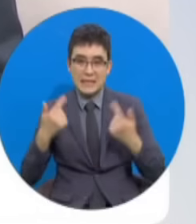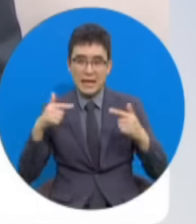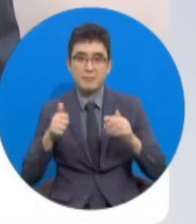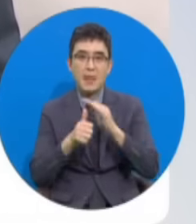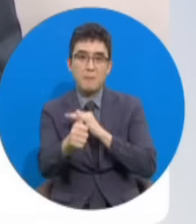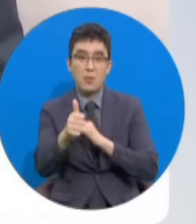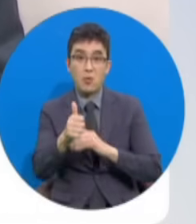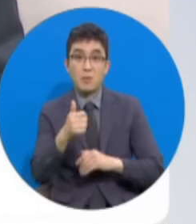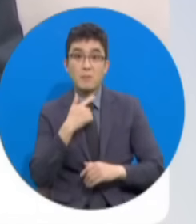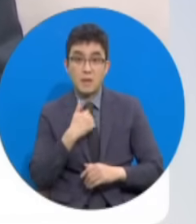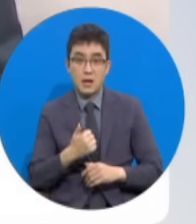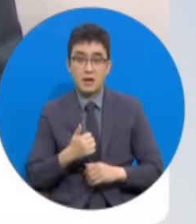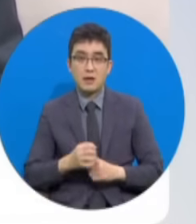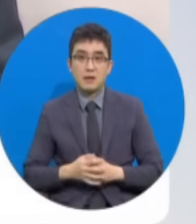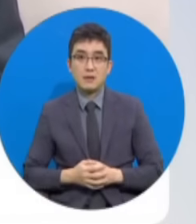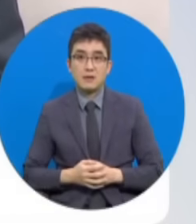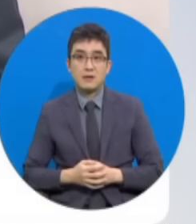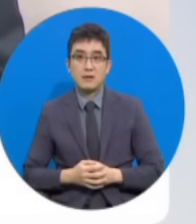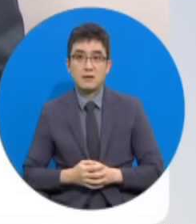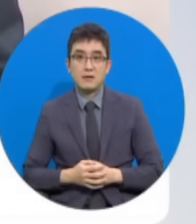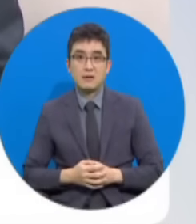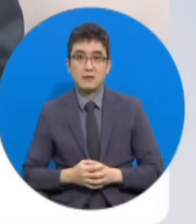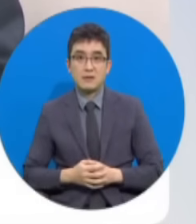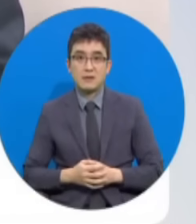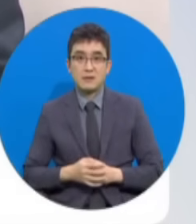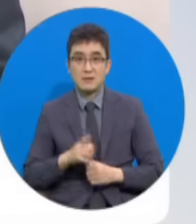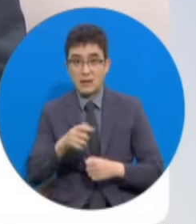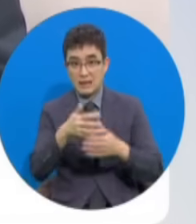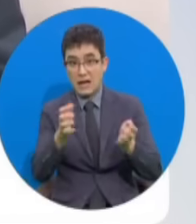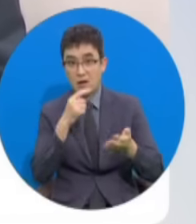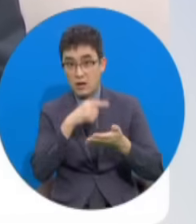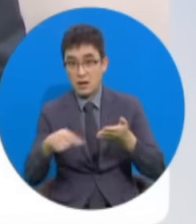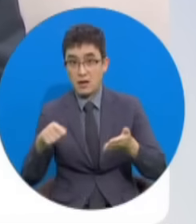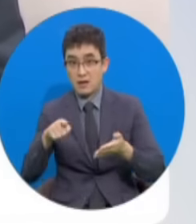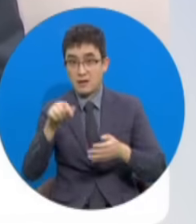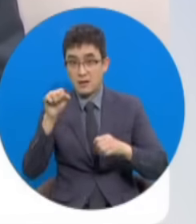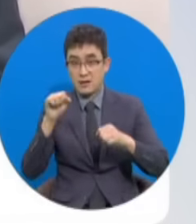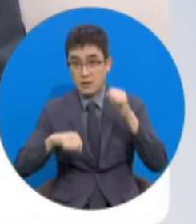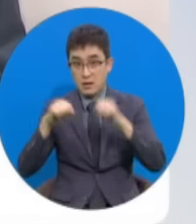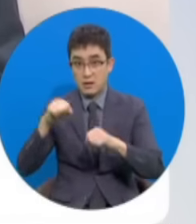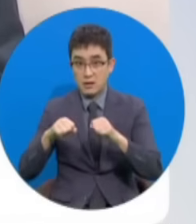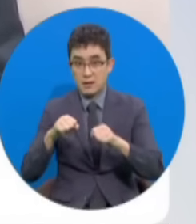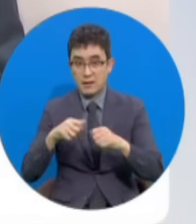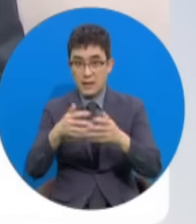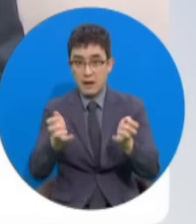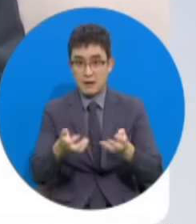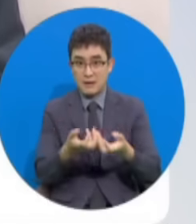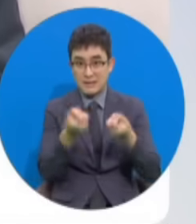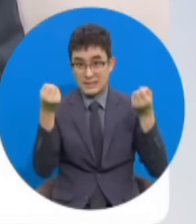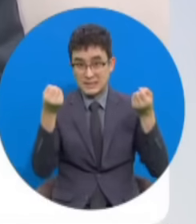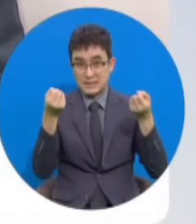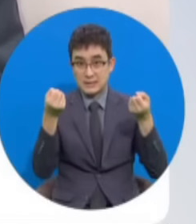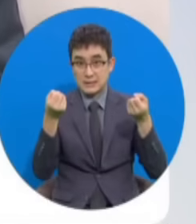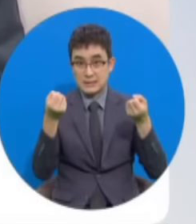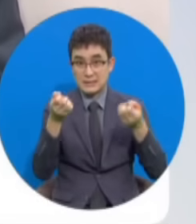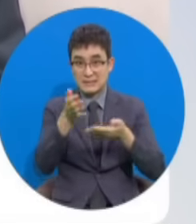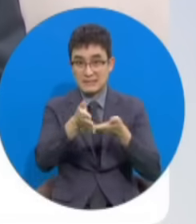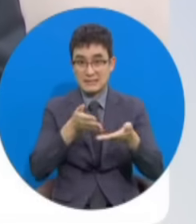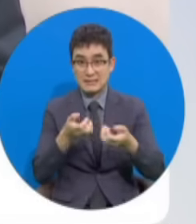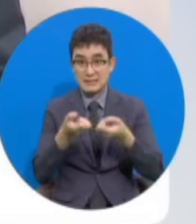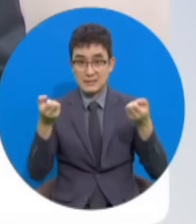상임대표였잖아요. 네. 지금 뭐 당 해당 행위에 할 만큼 막 분당을 유보라는 분당 직전의 어떤